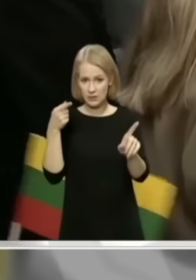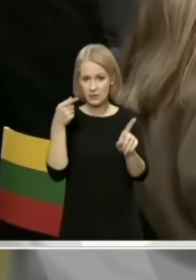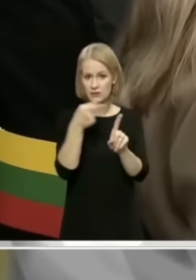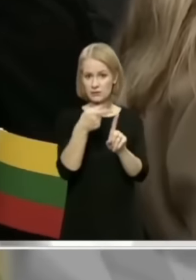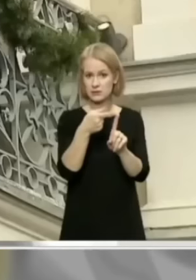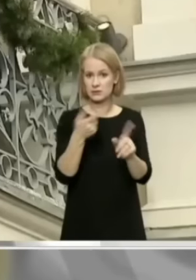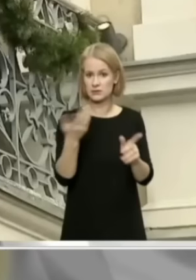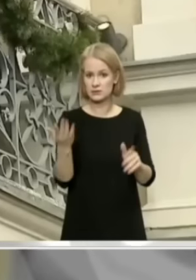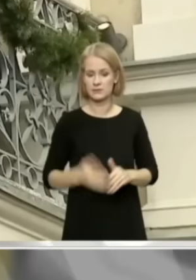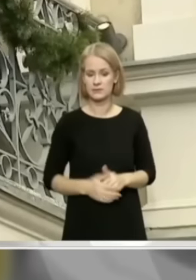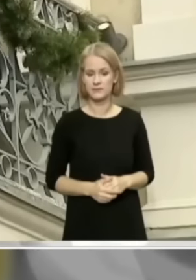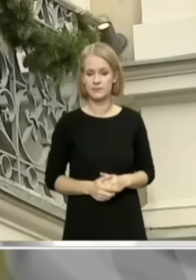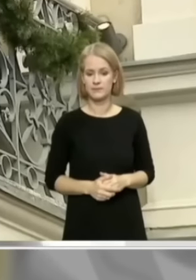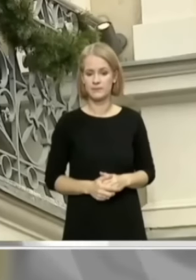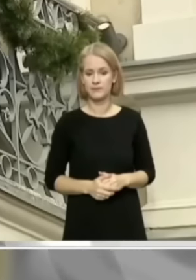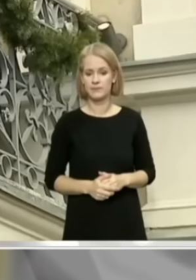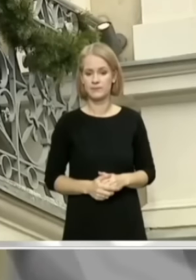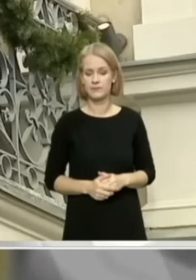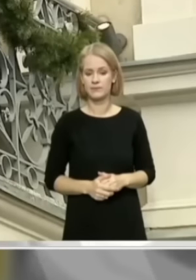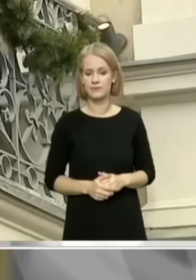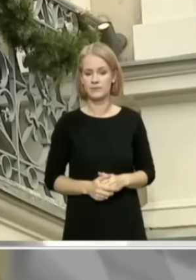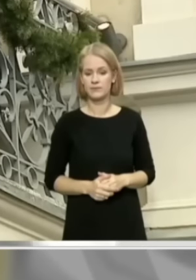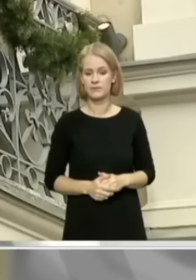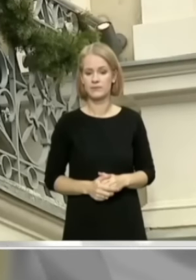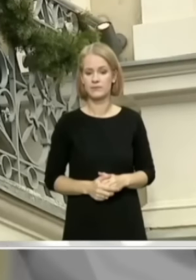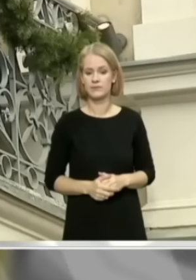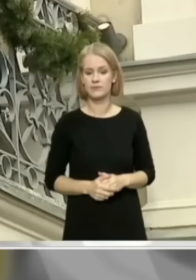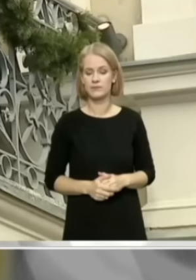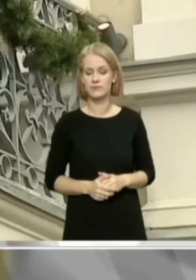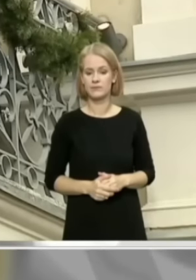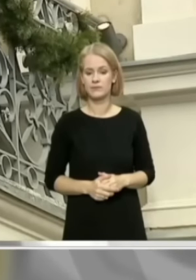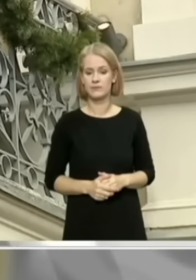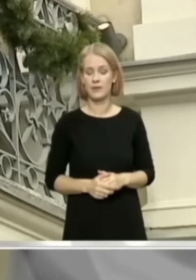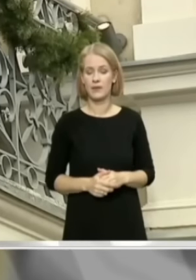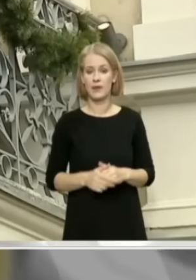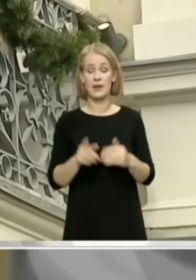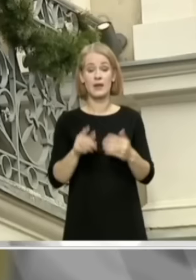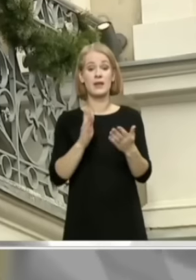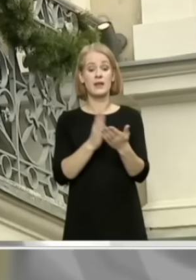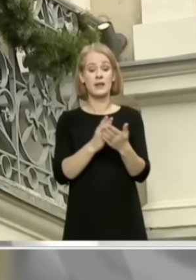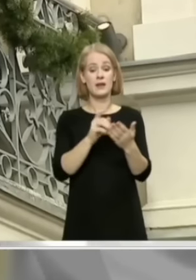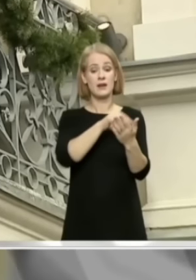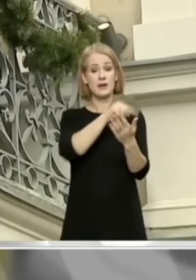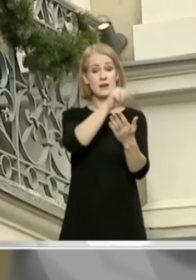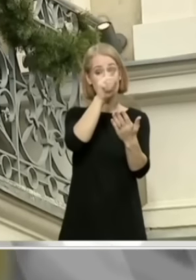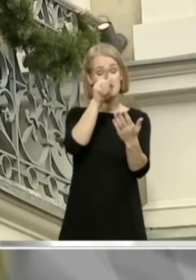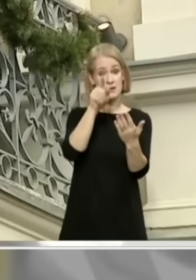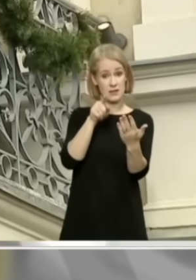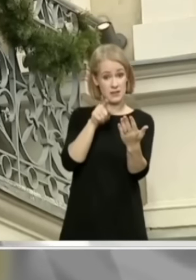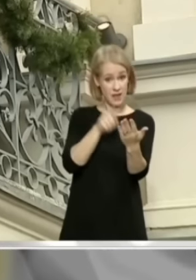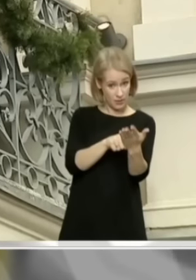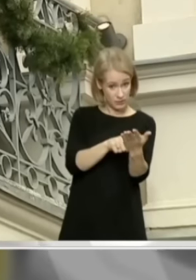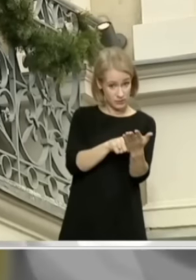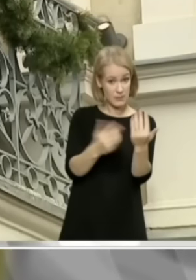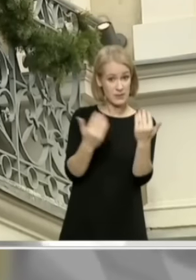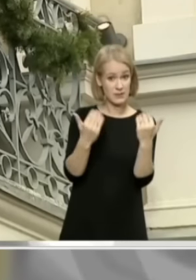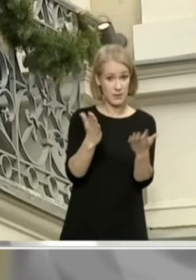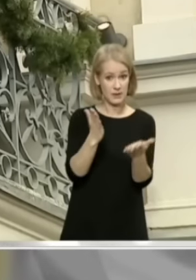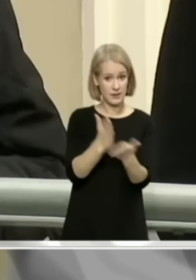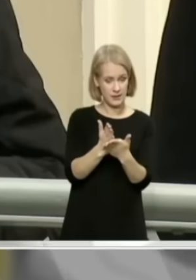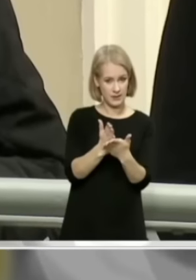Tiesiog po klausimėlio ateis ir atsakymėlis.